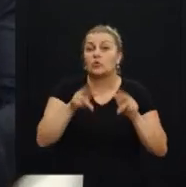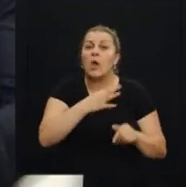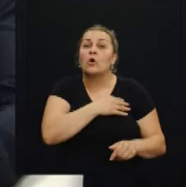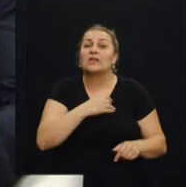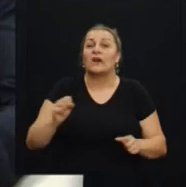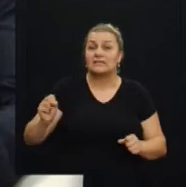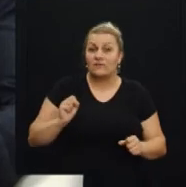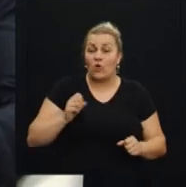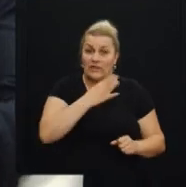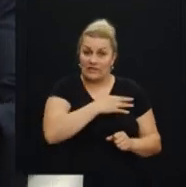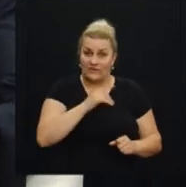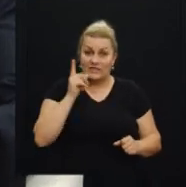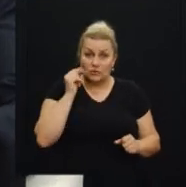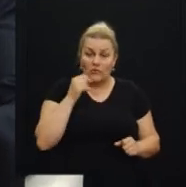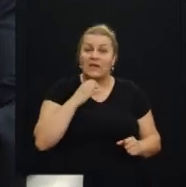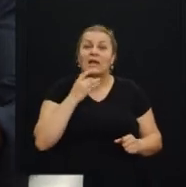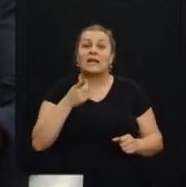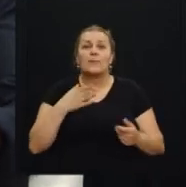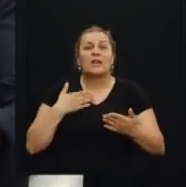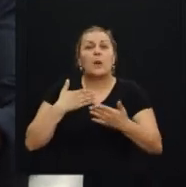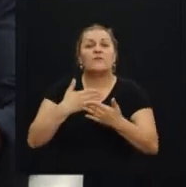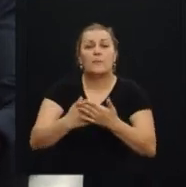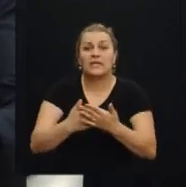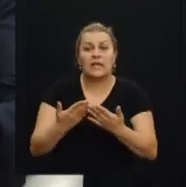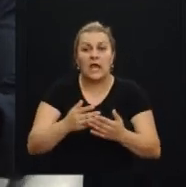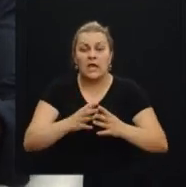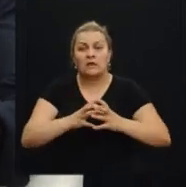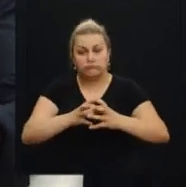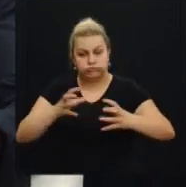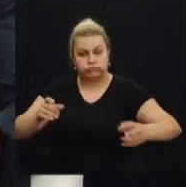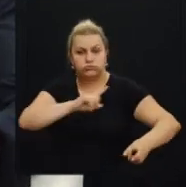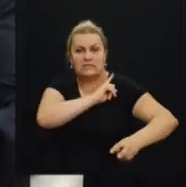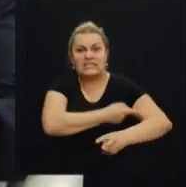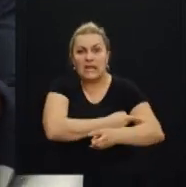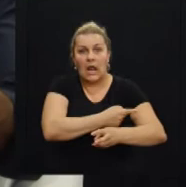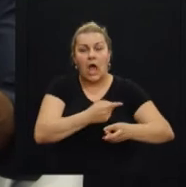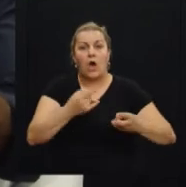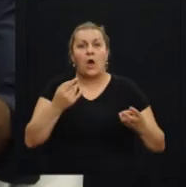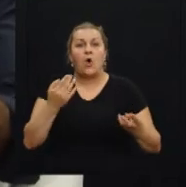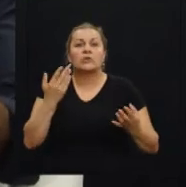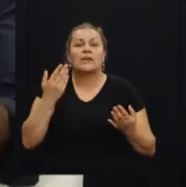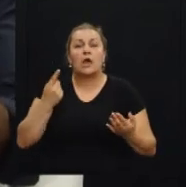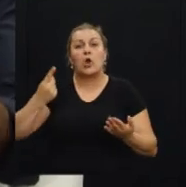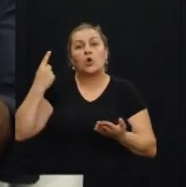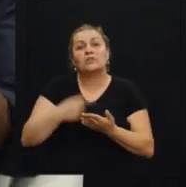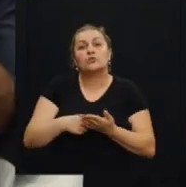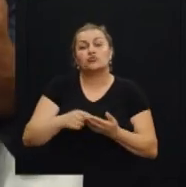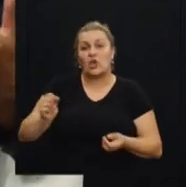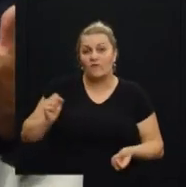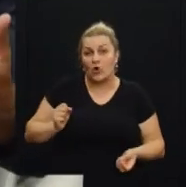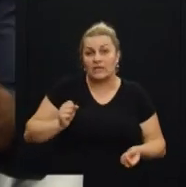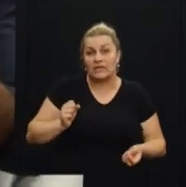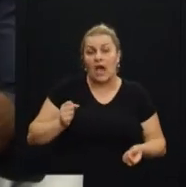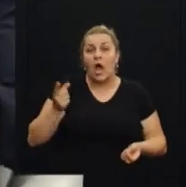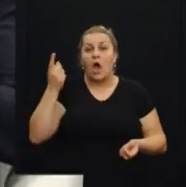hrvatski vojnik, hrvatski čovjek, kad prema vama ide sila od nekoliko tenkova i nekoliko stotina, da ne kažem, i tisuća vojnika iz